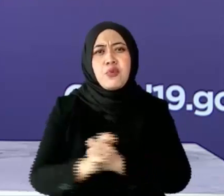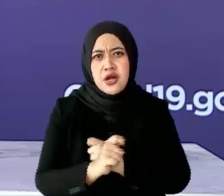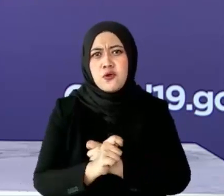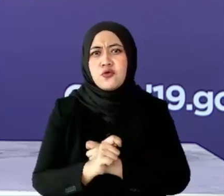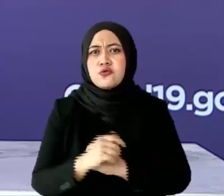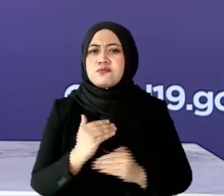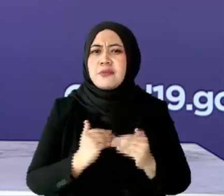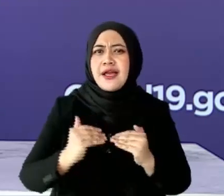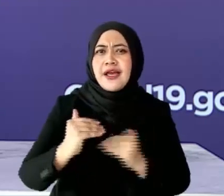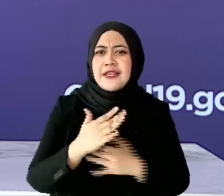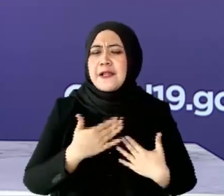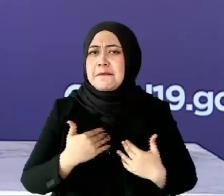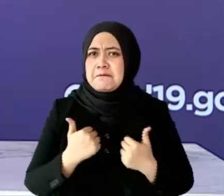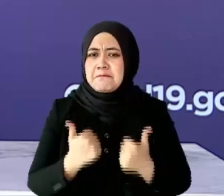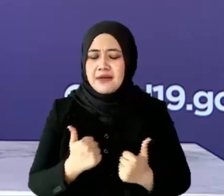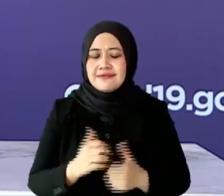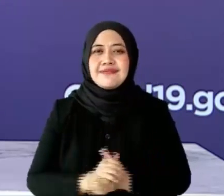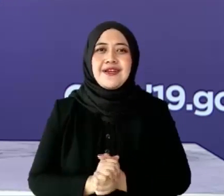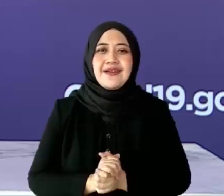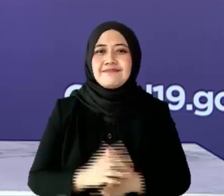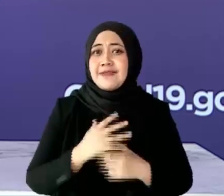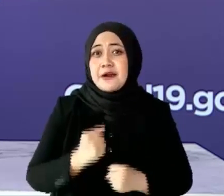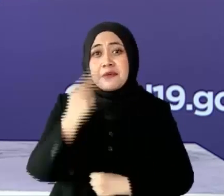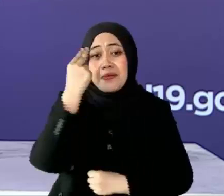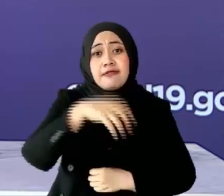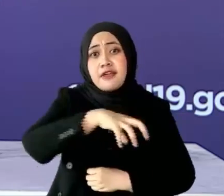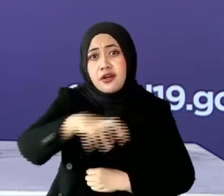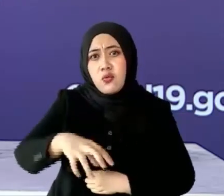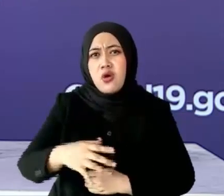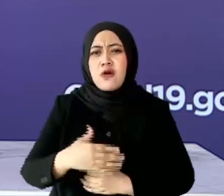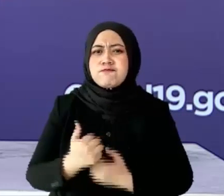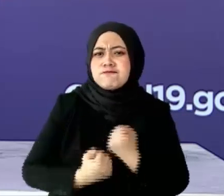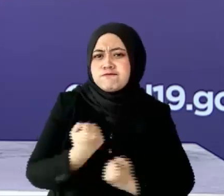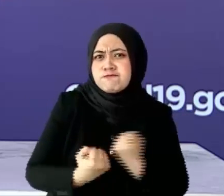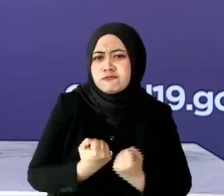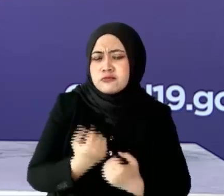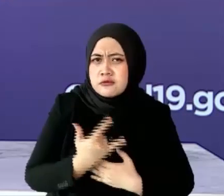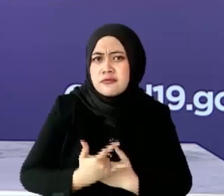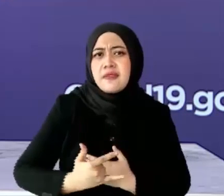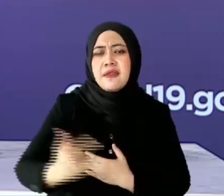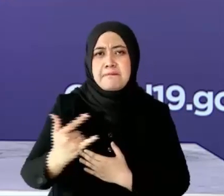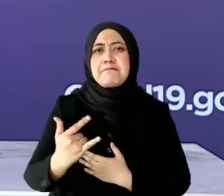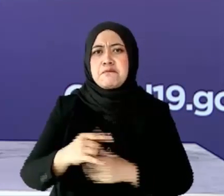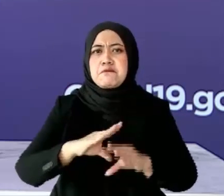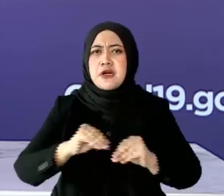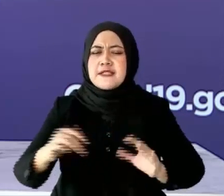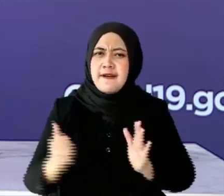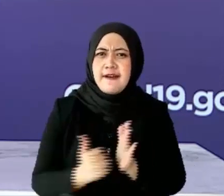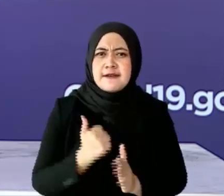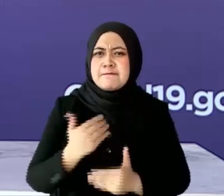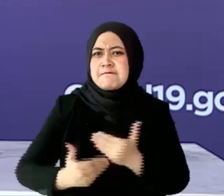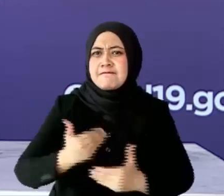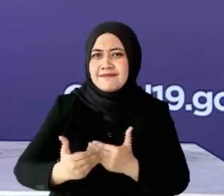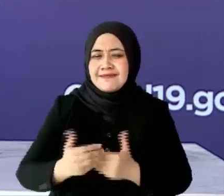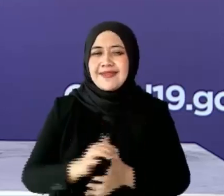yang lebih baik, saya harapkan pemerintah daerah dapat konsisten mempertahankan kerja keras yang dilakukan,